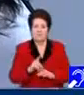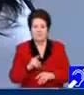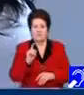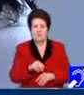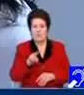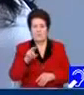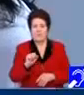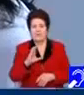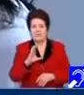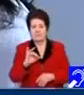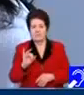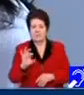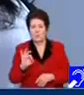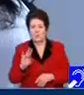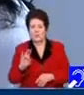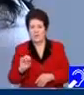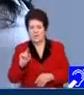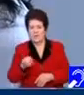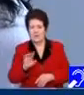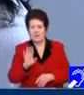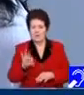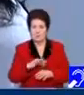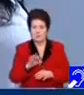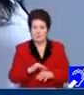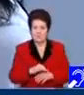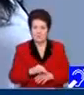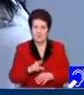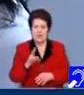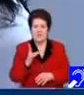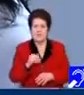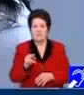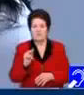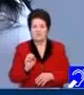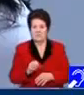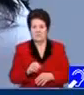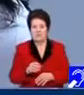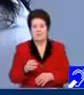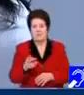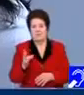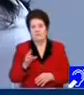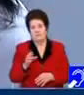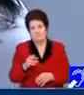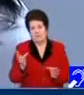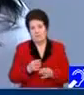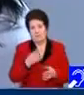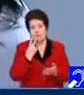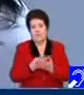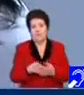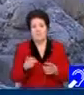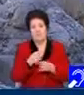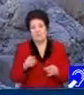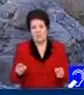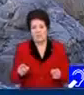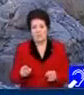pasiune, o pasiune a soțului, care ulterior am zis de ce să nu o arătăm și celorlalți. Poate găsim și alți